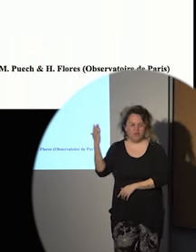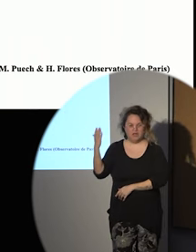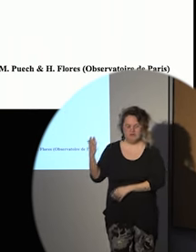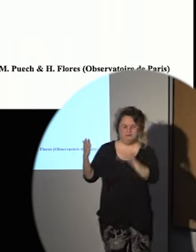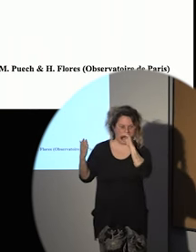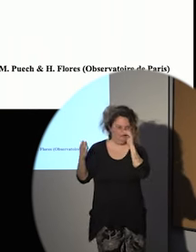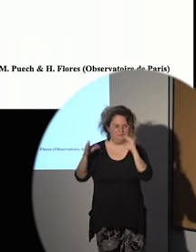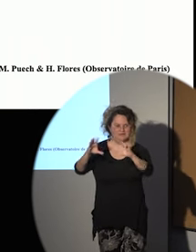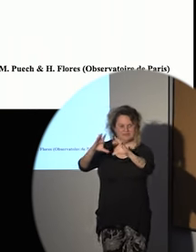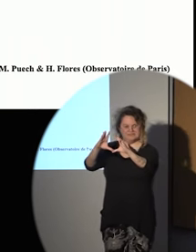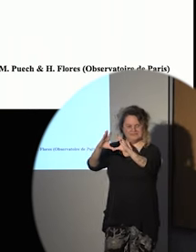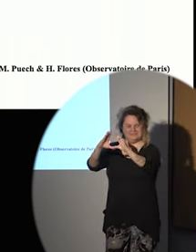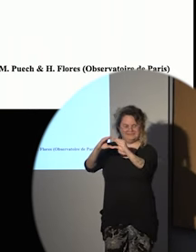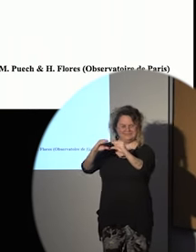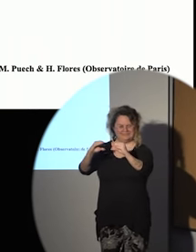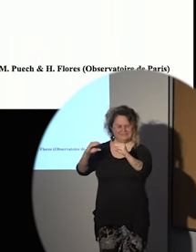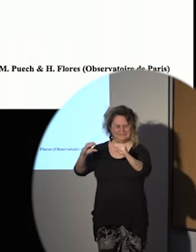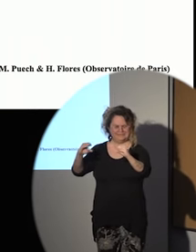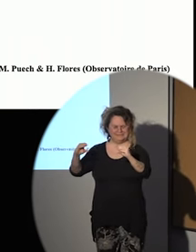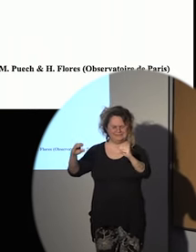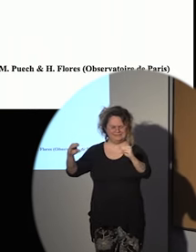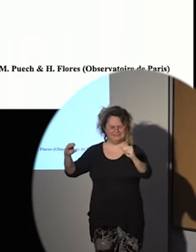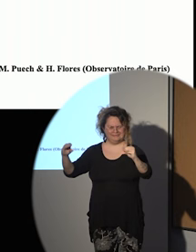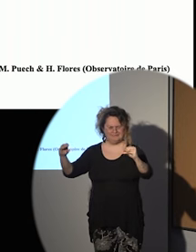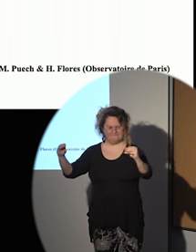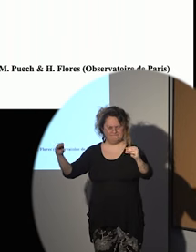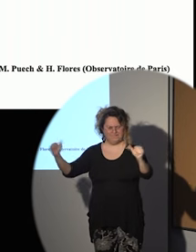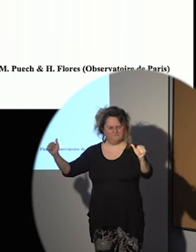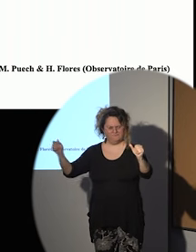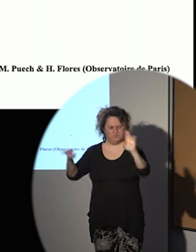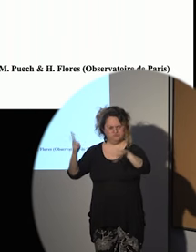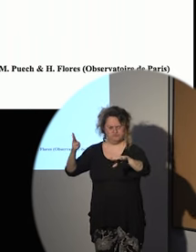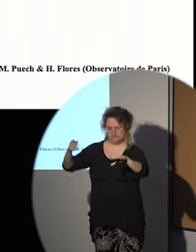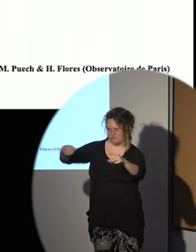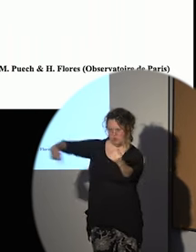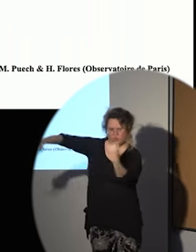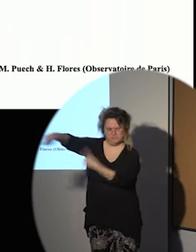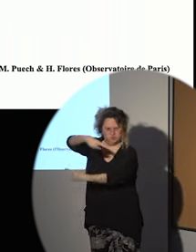des étoiles en rotation autour du centre qui sont des étoiles du disque, comme notre Soleil.